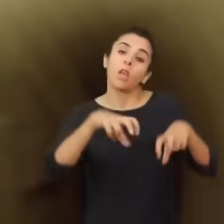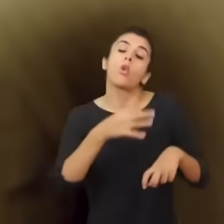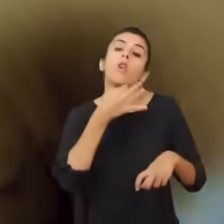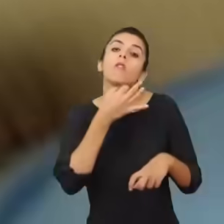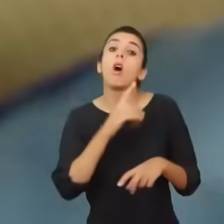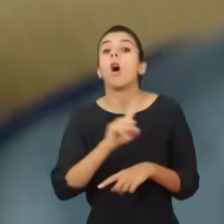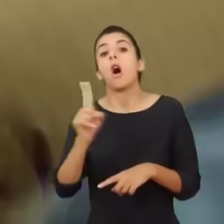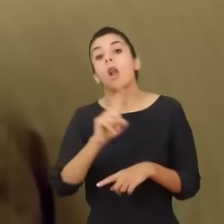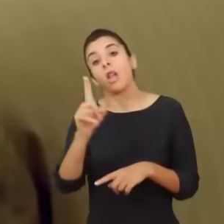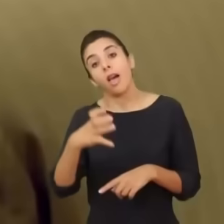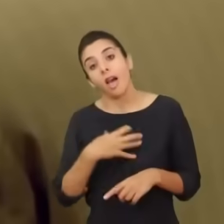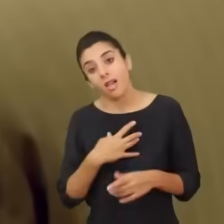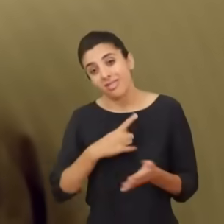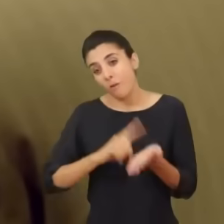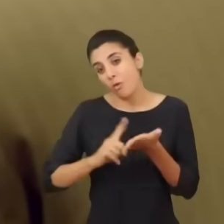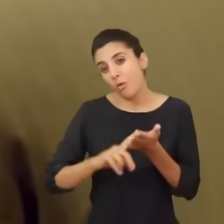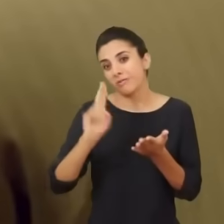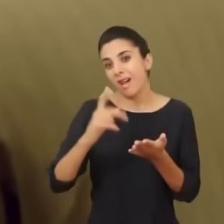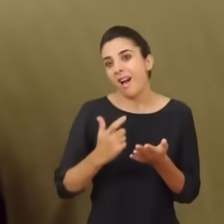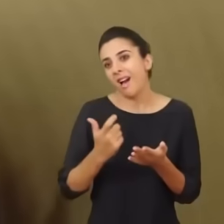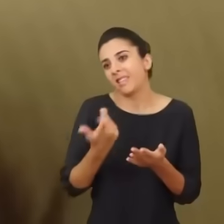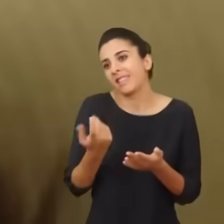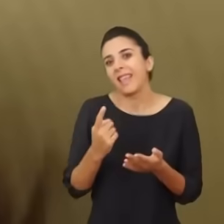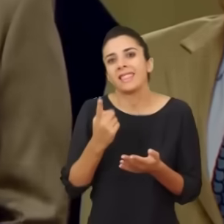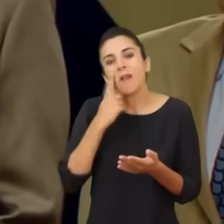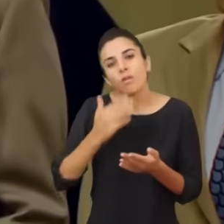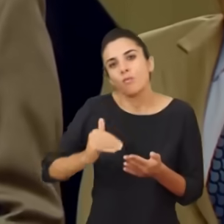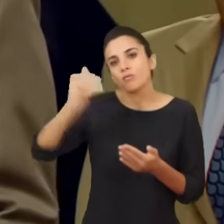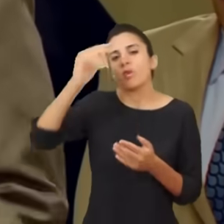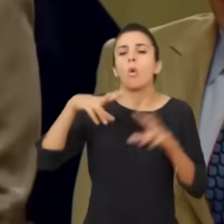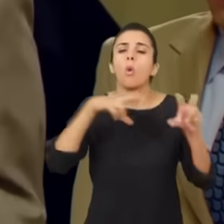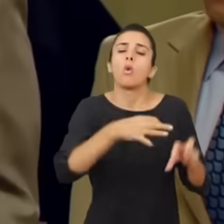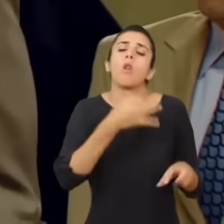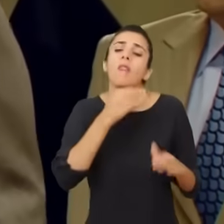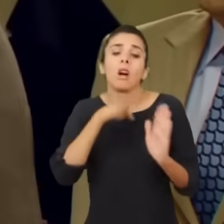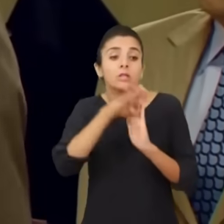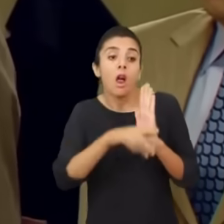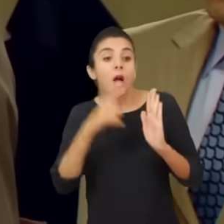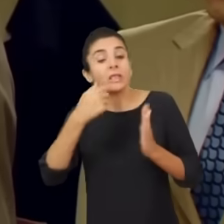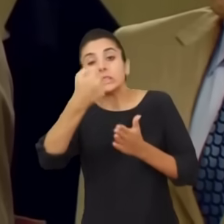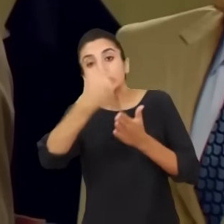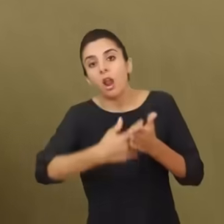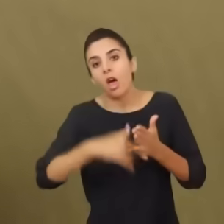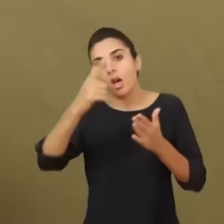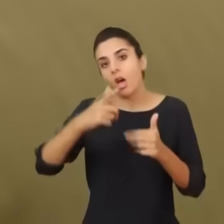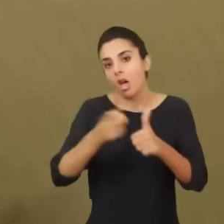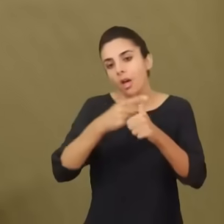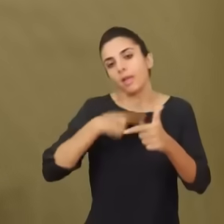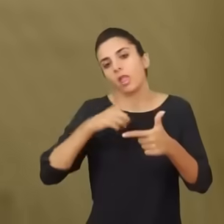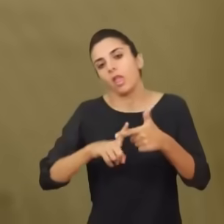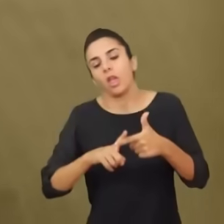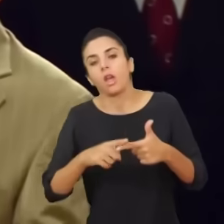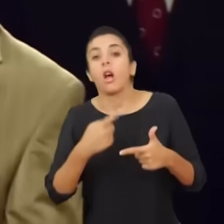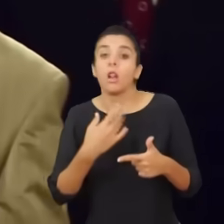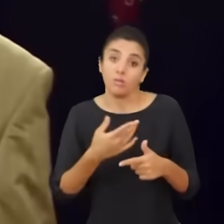ya, olur mu? Sen protokol olarak benim amirimsin, üstümdesin. Gel. Allah aşkına Fehmi Baba. Ne protokol ya? Oturur musun lütfen? Sayın Başkanı Fehmi